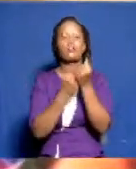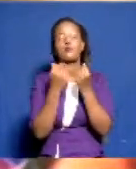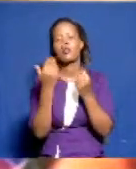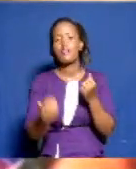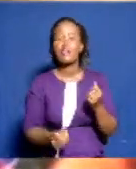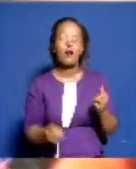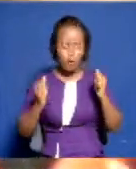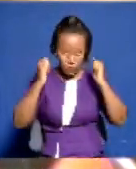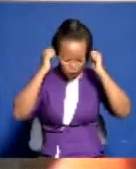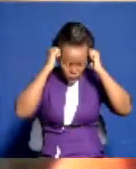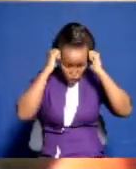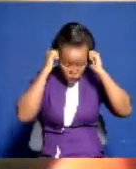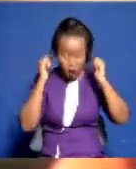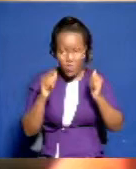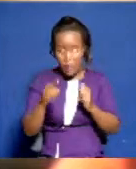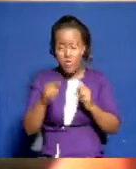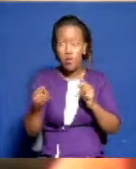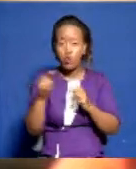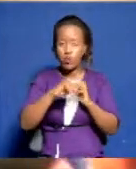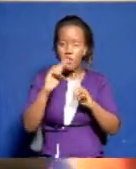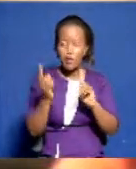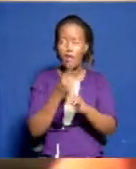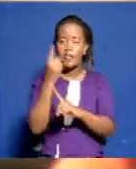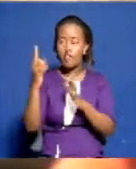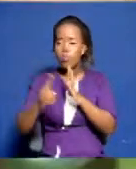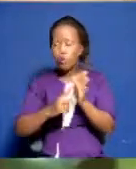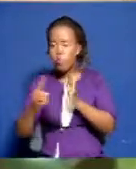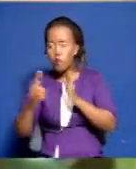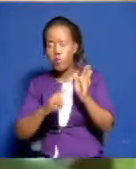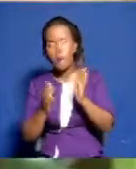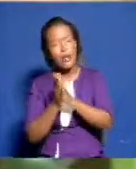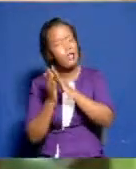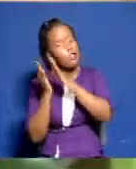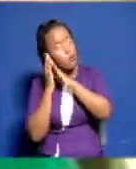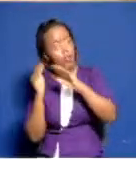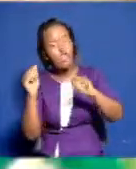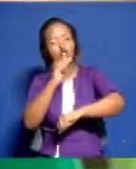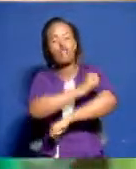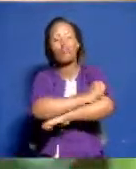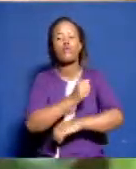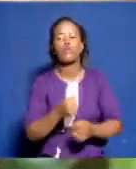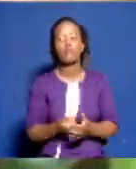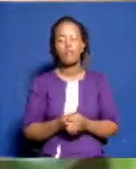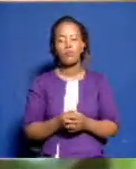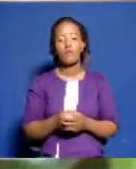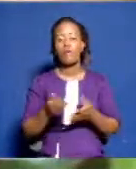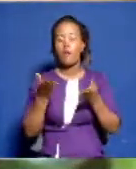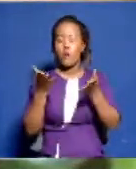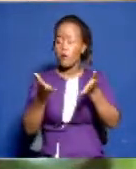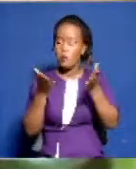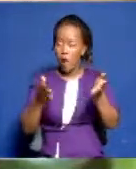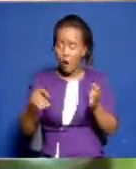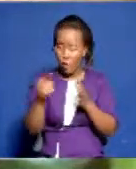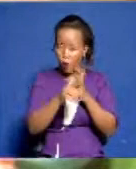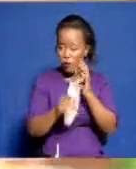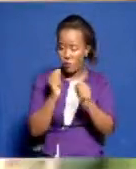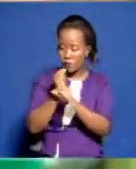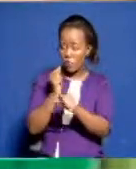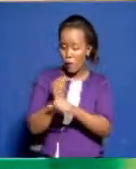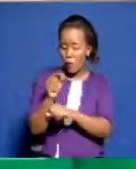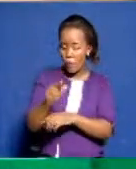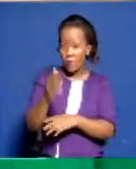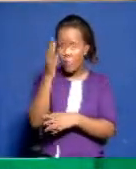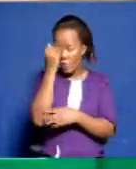ni boarding, tuseme tutaanzisha day na boarding ambayo itakuwa vizuri. Sioni ni kwa nini sasa hamwezi kufanya hivyo, kwa sababu mna madarasa